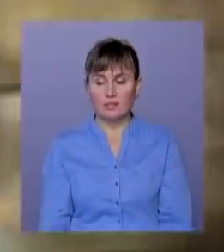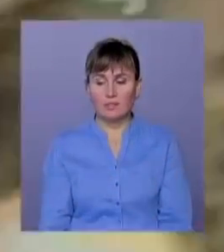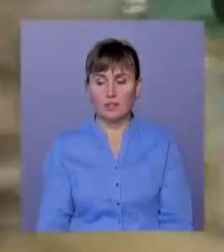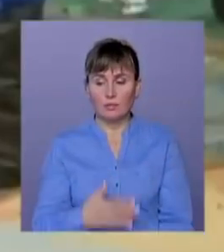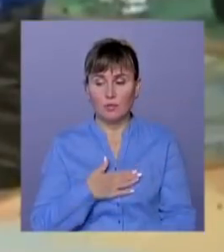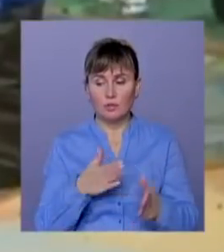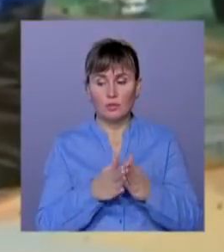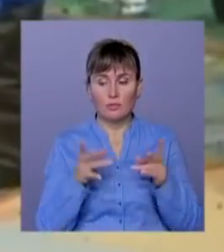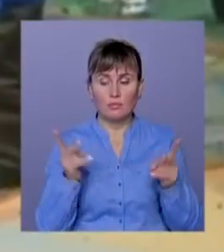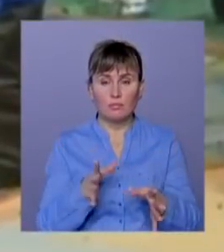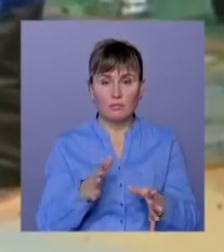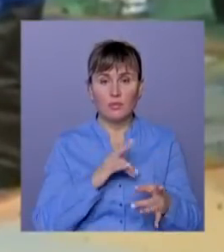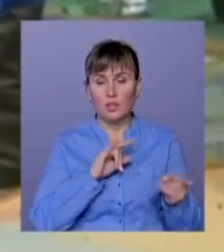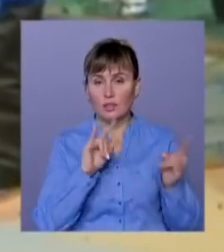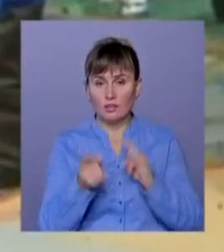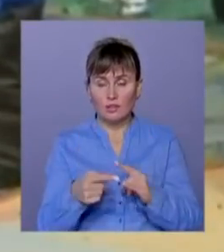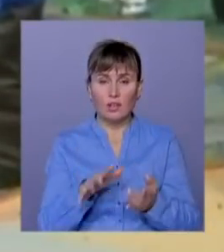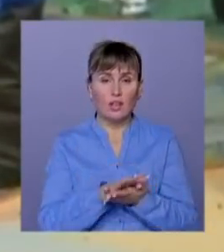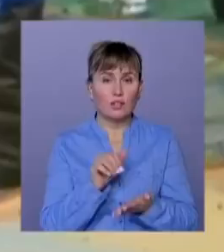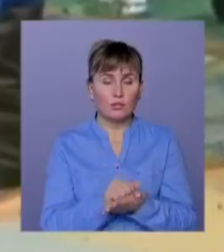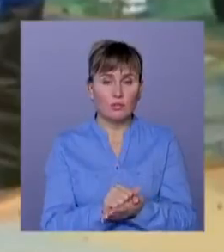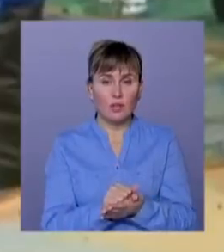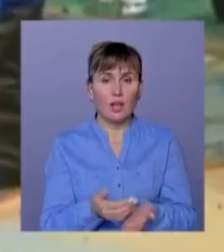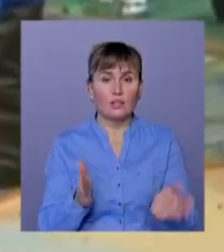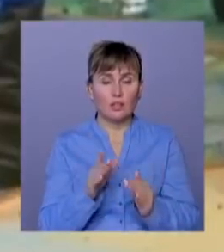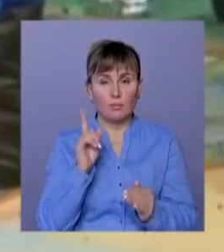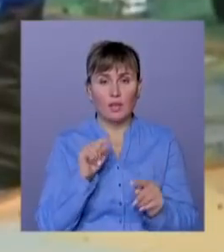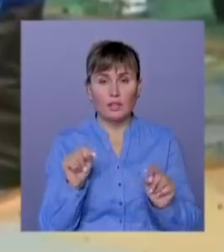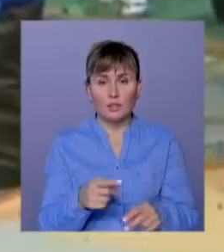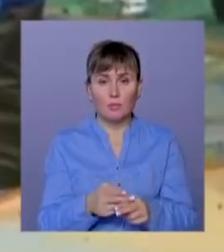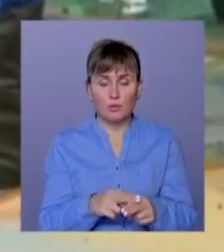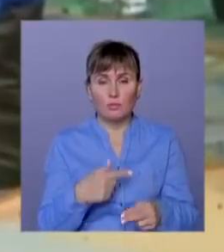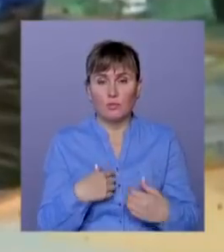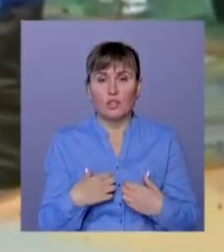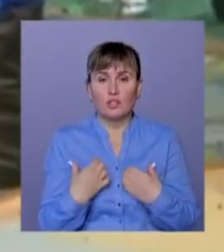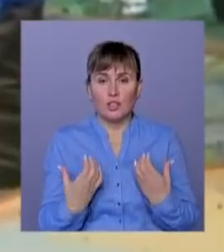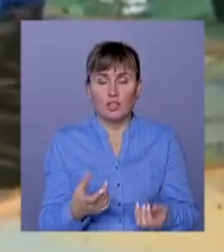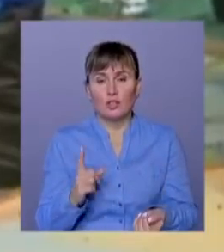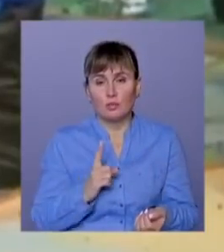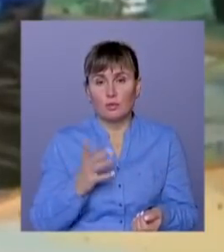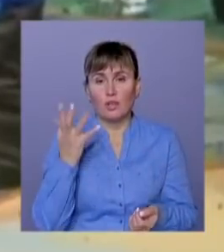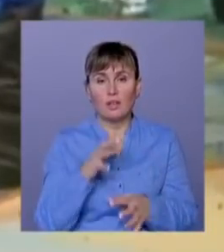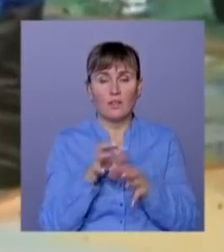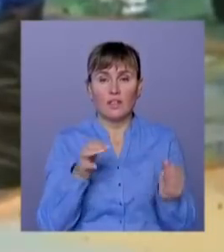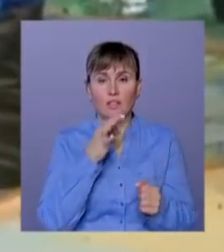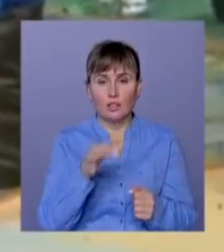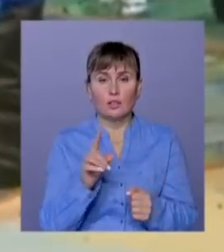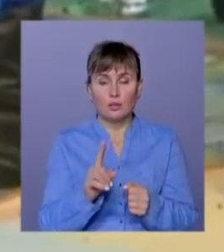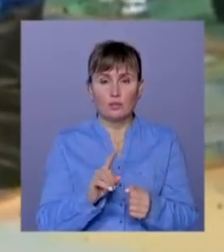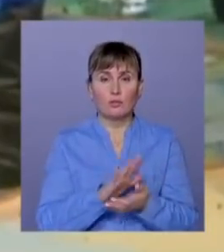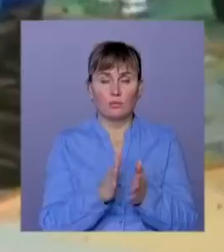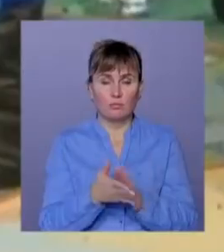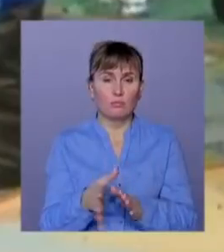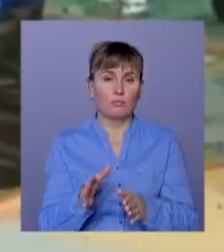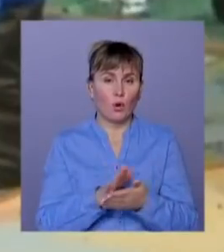не пострадал, но мой киоск на побережье разрушен. Останусь пока здесь, потому что мне страшно. Подожду, когда власти скажут, что обстановка